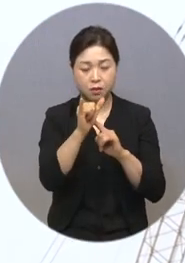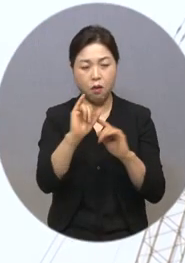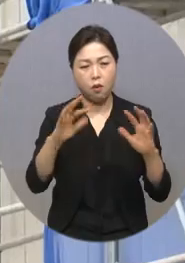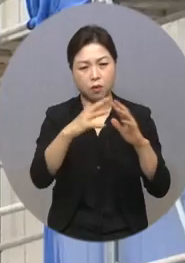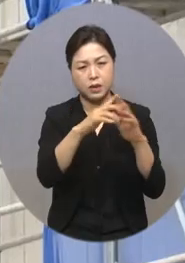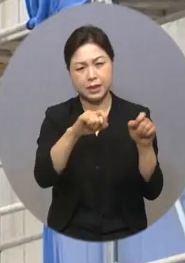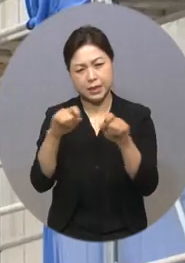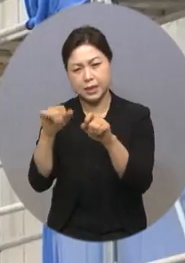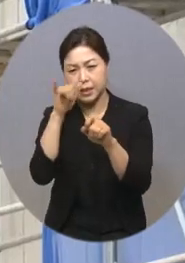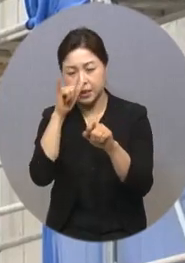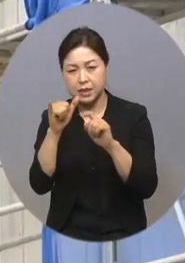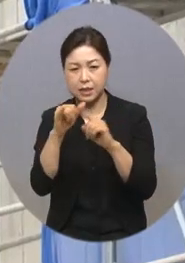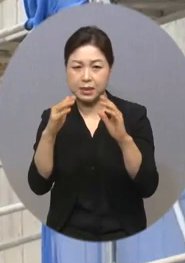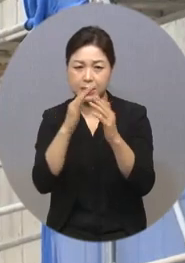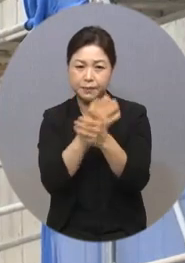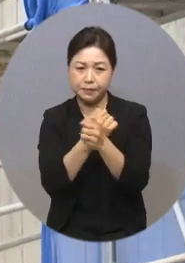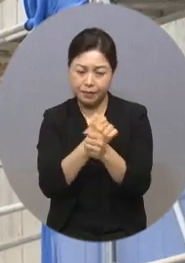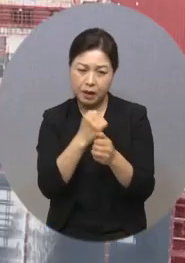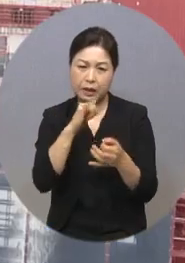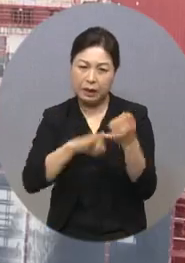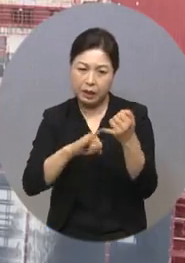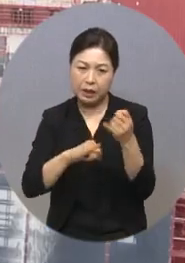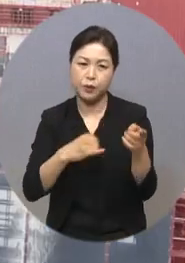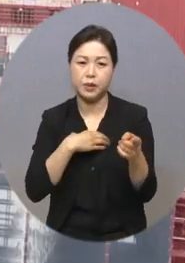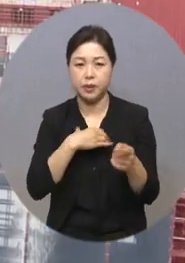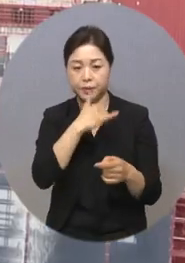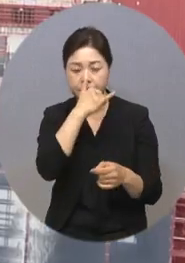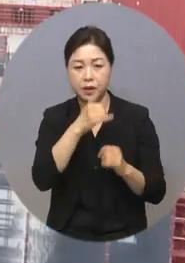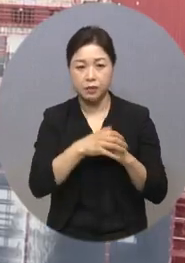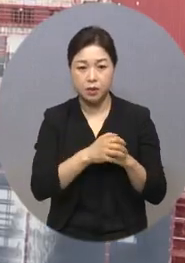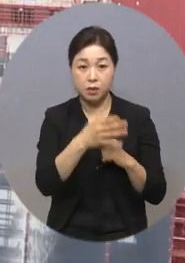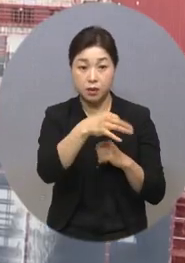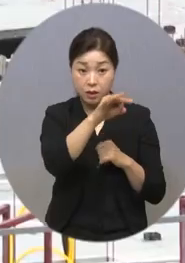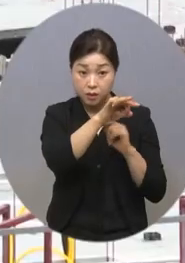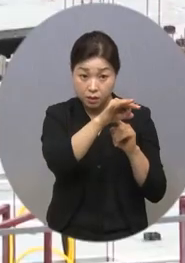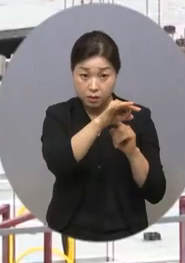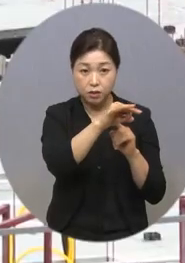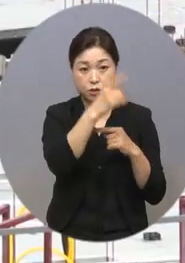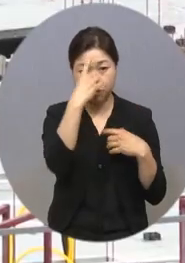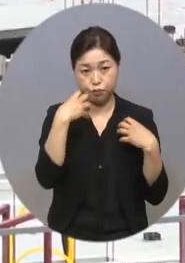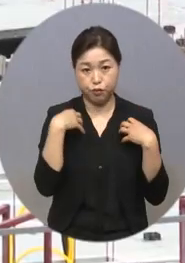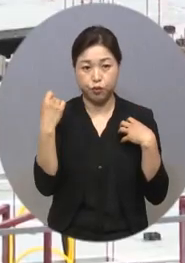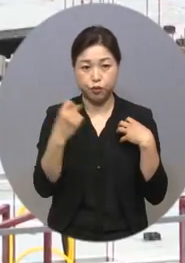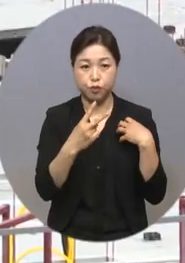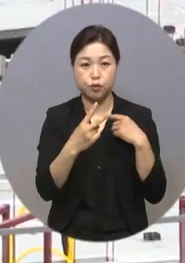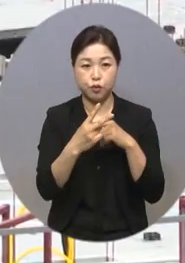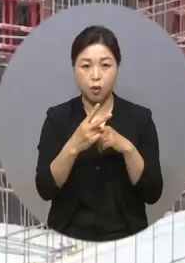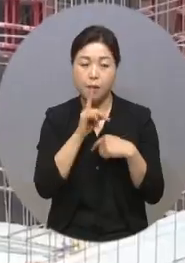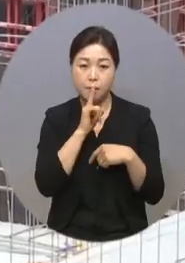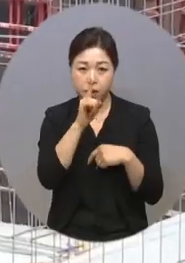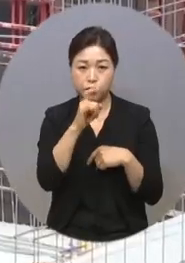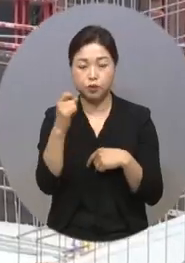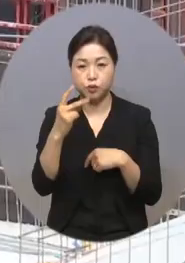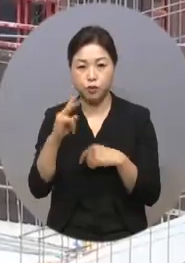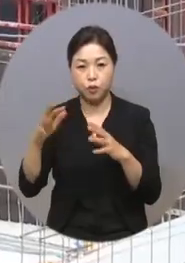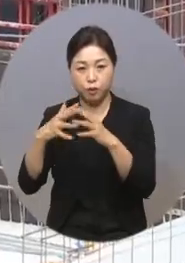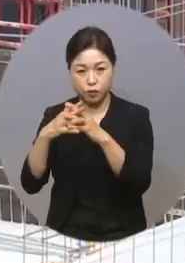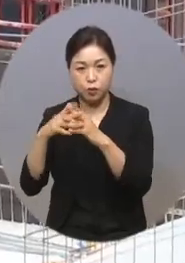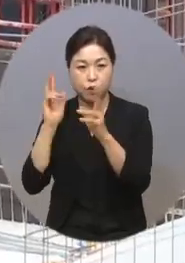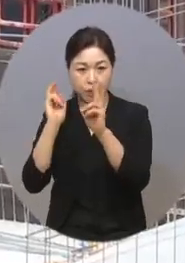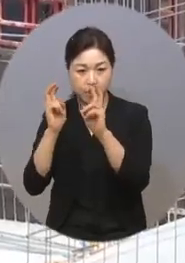주택 공급 착을 우려에 대해서는 상승분을 정부와 발주처 시공사가 분담하는 방안도 추진